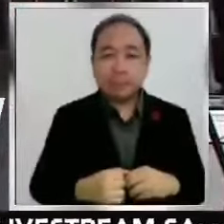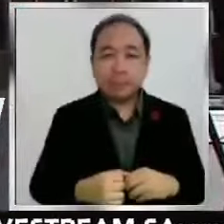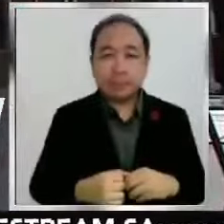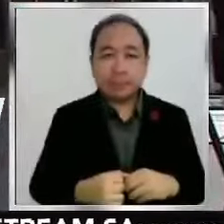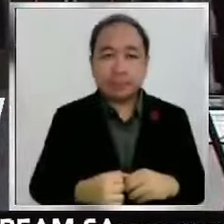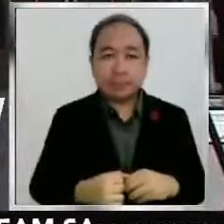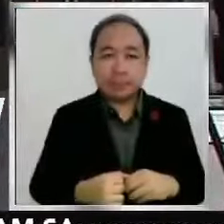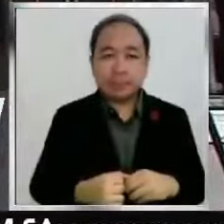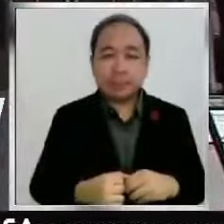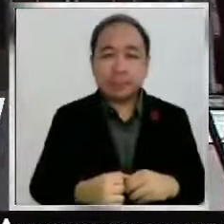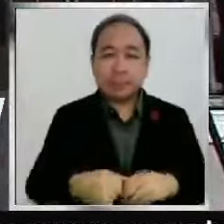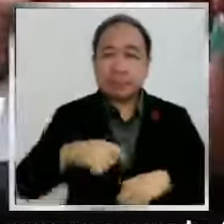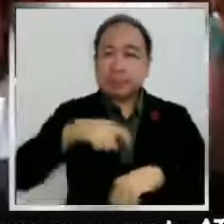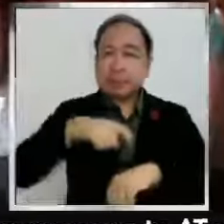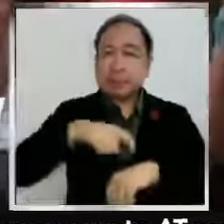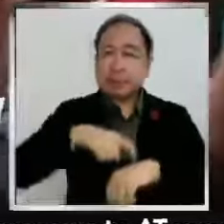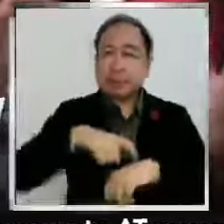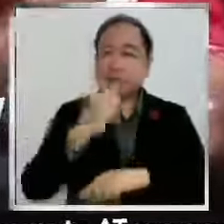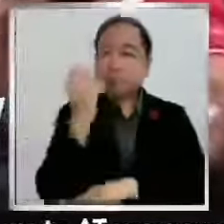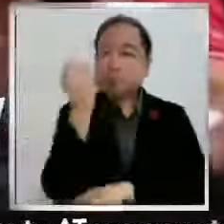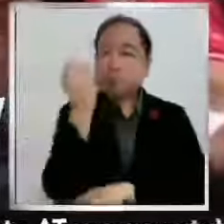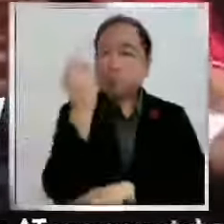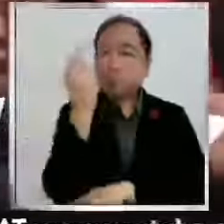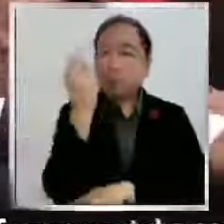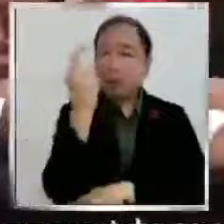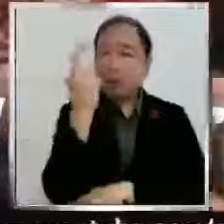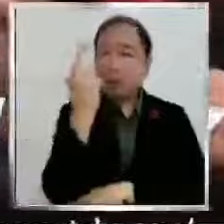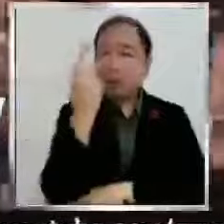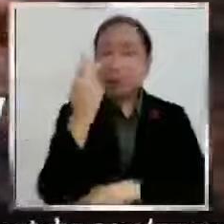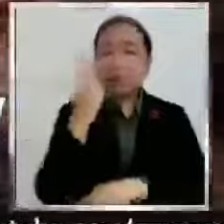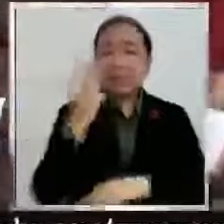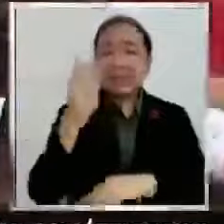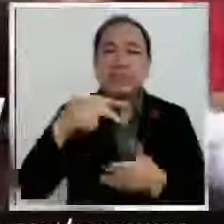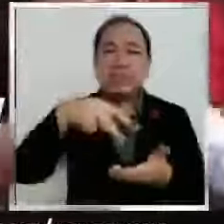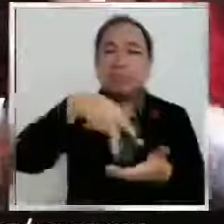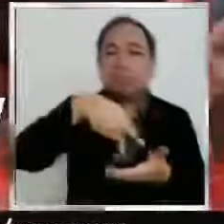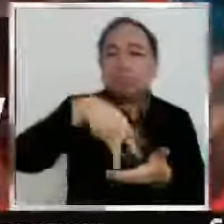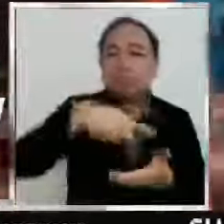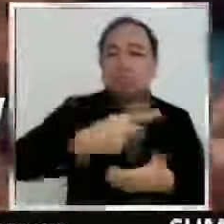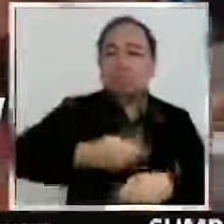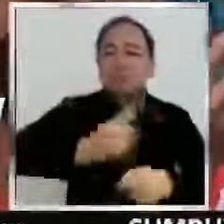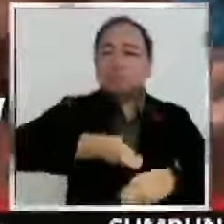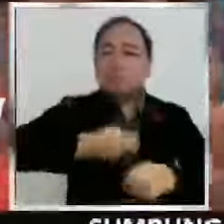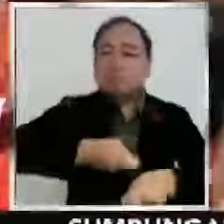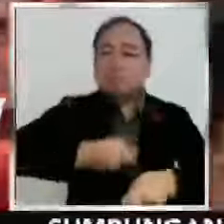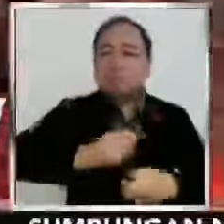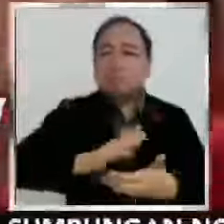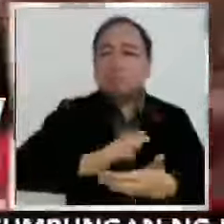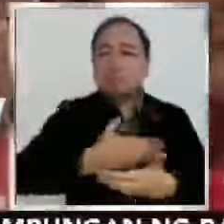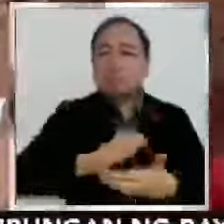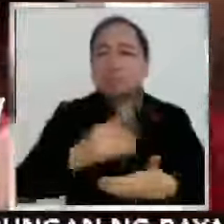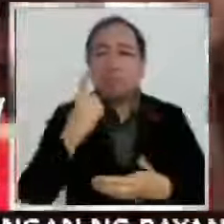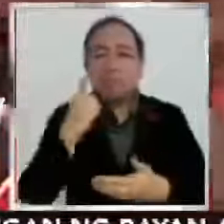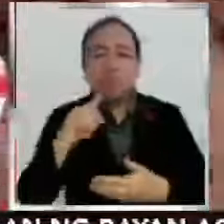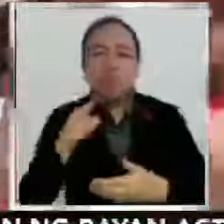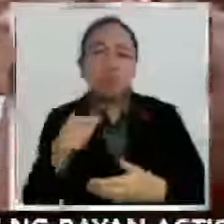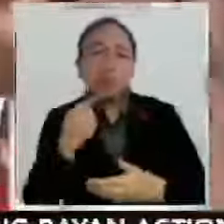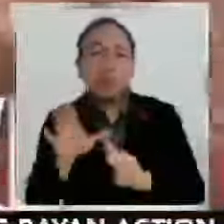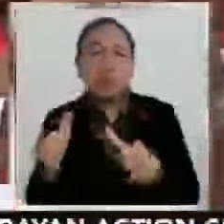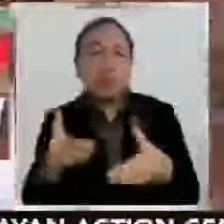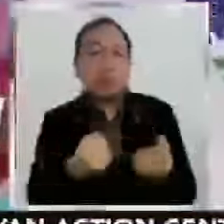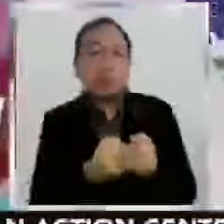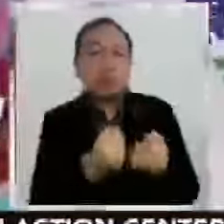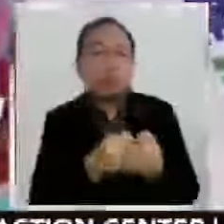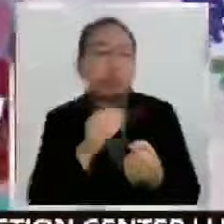Alas 12 kaninang tanghali, idinaan sa Indakan at malakas na tugtugan ng mga supporter ng Pangulo ang paghihintay sa